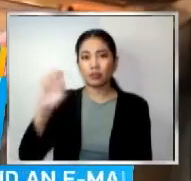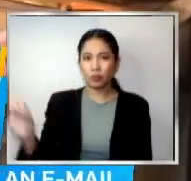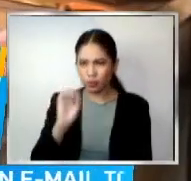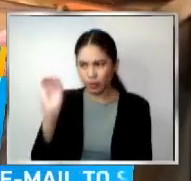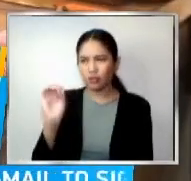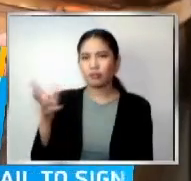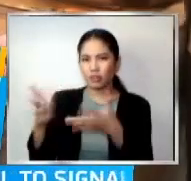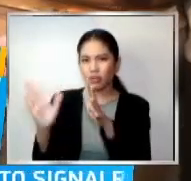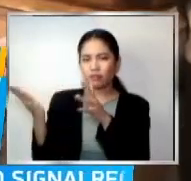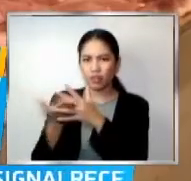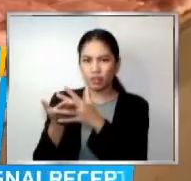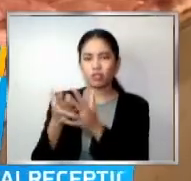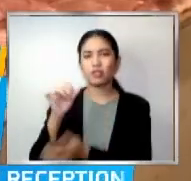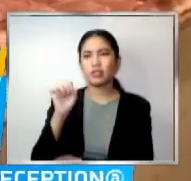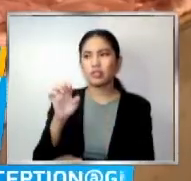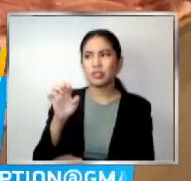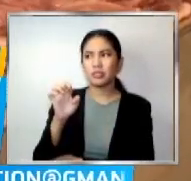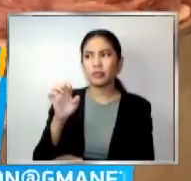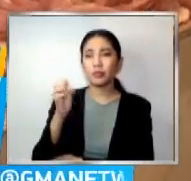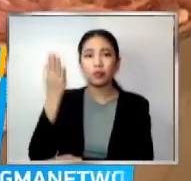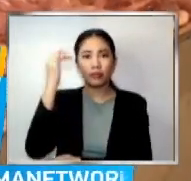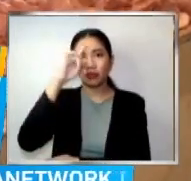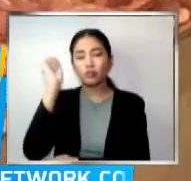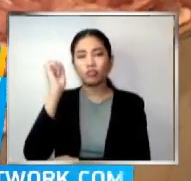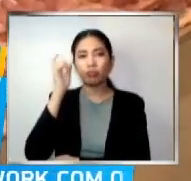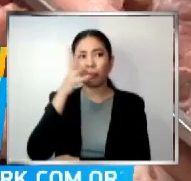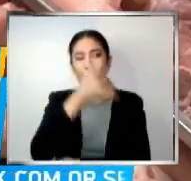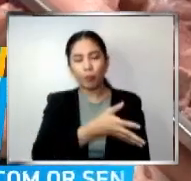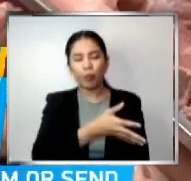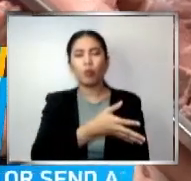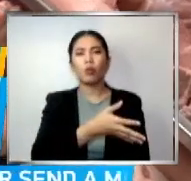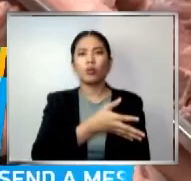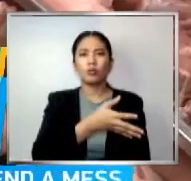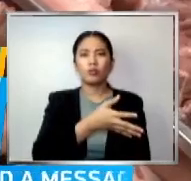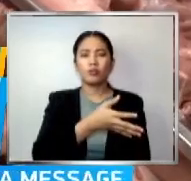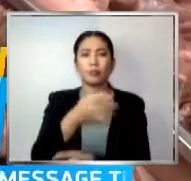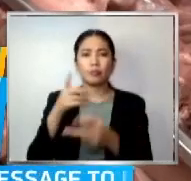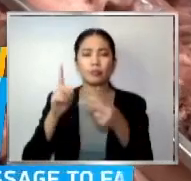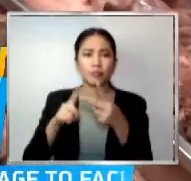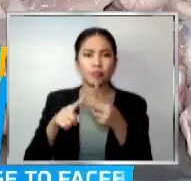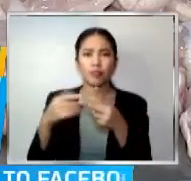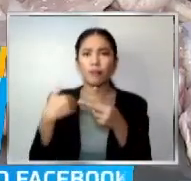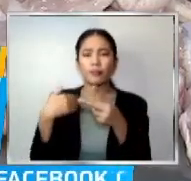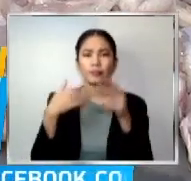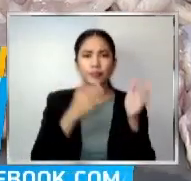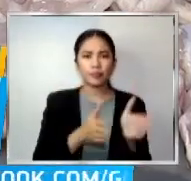So, ginawa nila yun. Pangalawa, may mga moves na magkaroon ng amendments